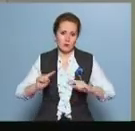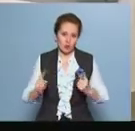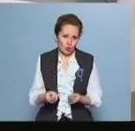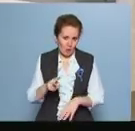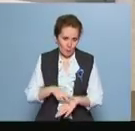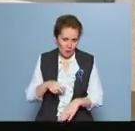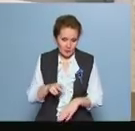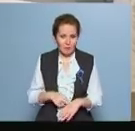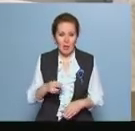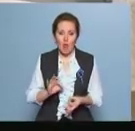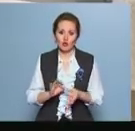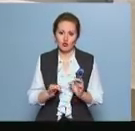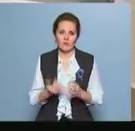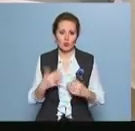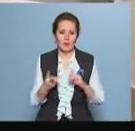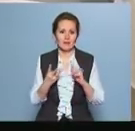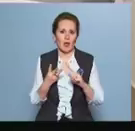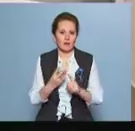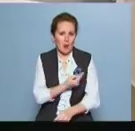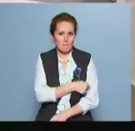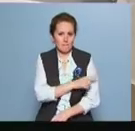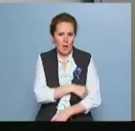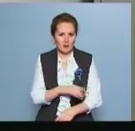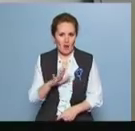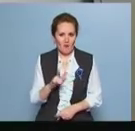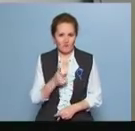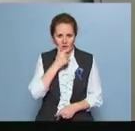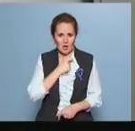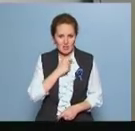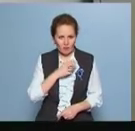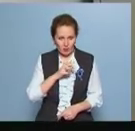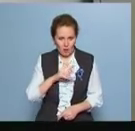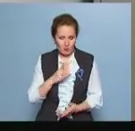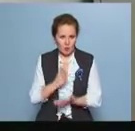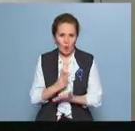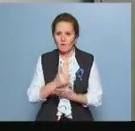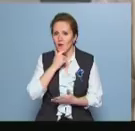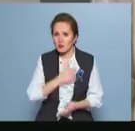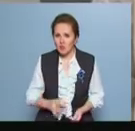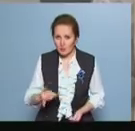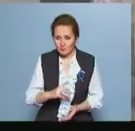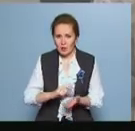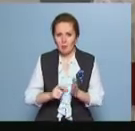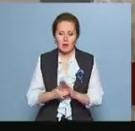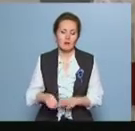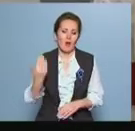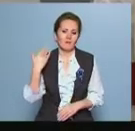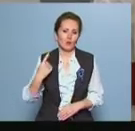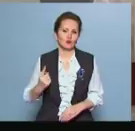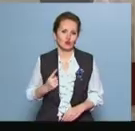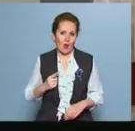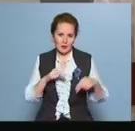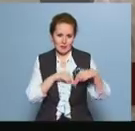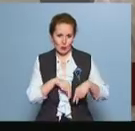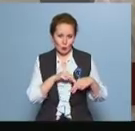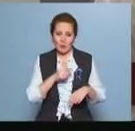полицейские. Для Ижевска это уже 3-й медвытрезвитель. Он расположен в Ленинском районе. Этот кабинет очень долго ждали сотрудники Ленинского